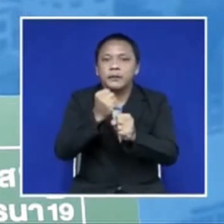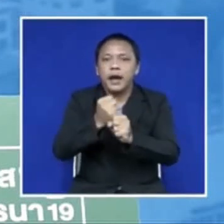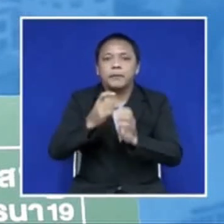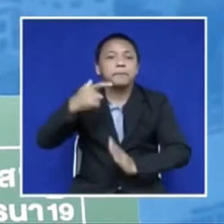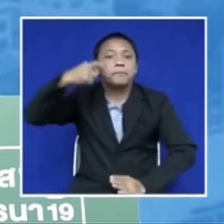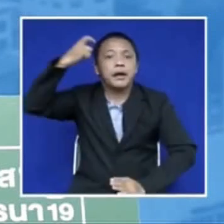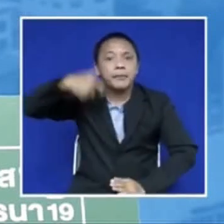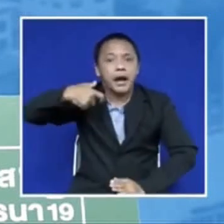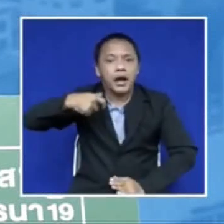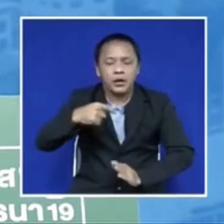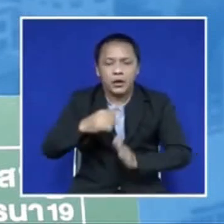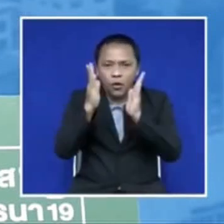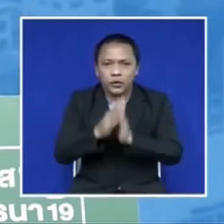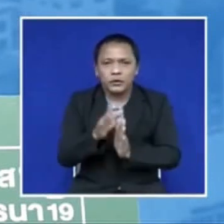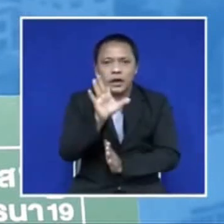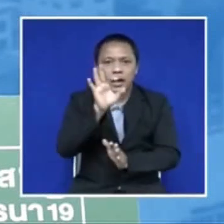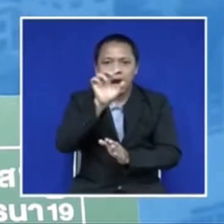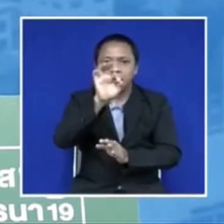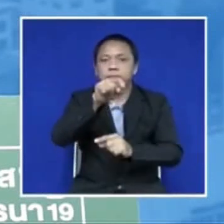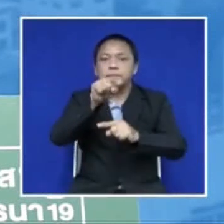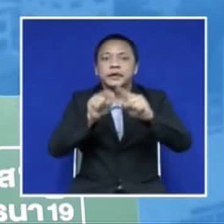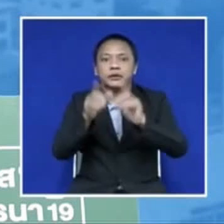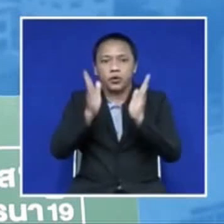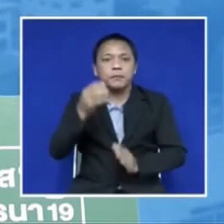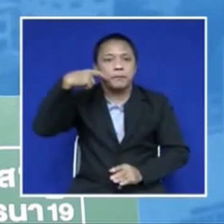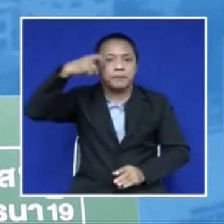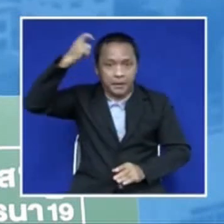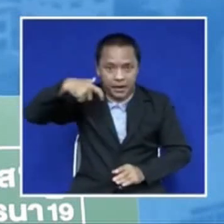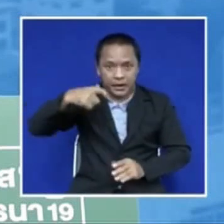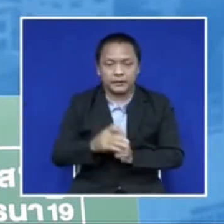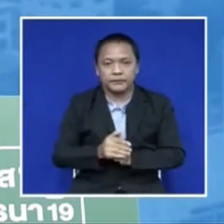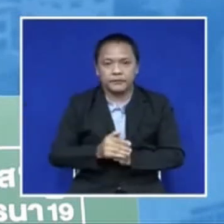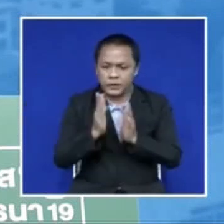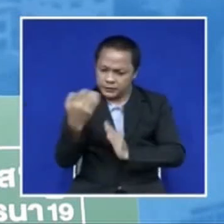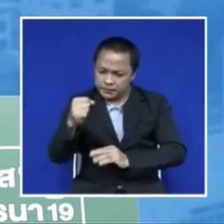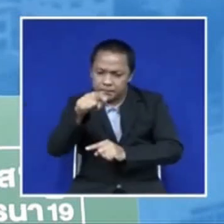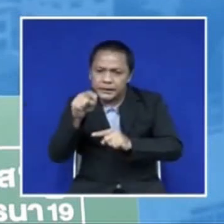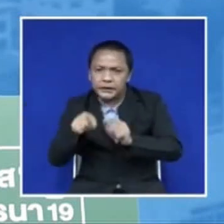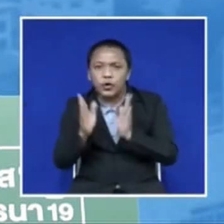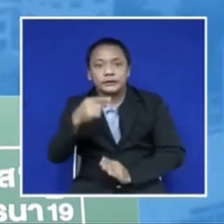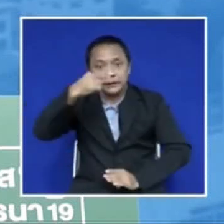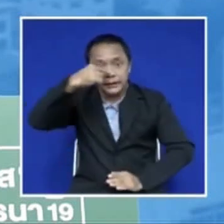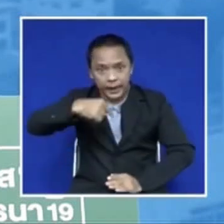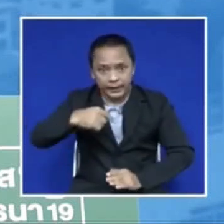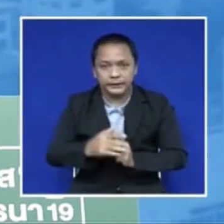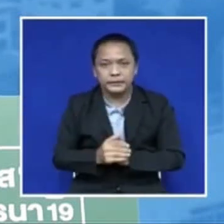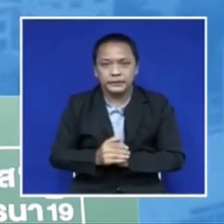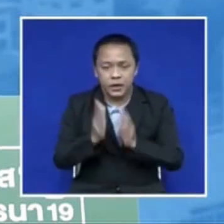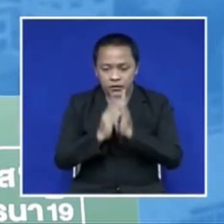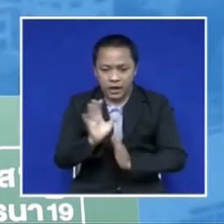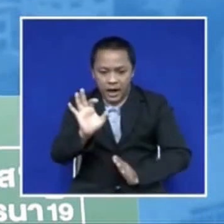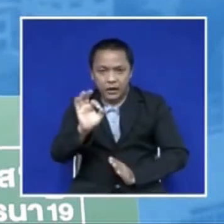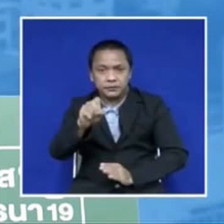เติมเพื่อไม่ให้กระจายออกไปนอกจังหวัดผู้ติดเชื้อ 500-600คนคุณอยู่ภายในจังหวัดนะครับแต่บางกรณีที่ติดจากการ